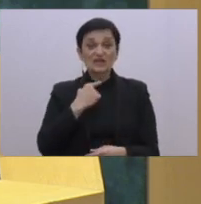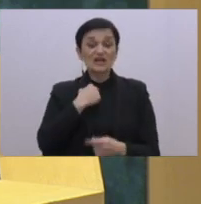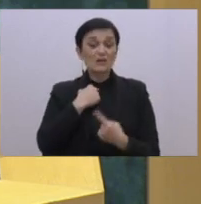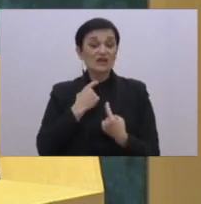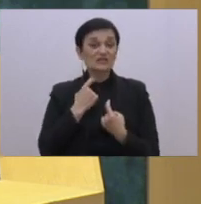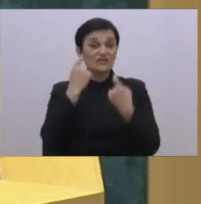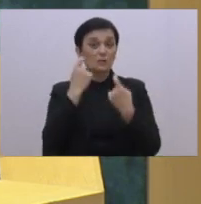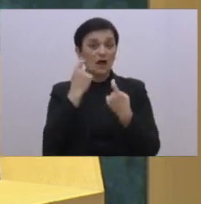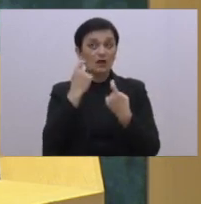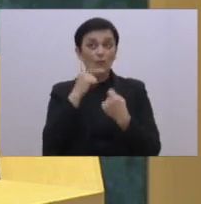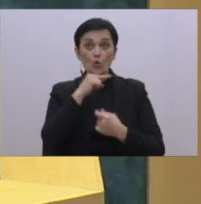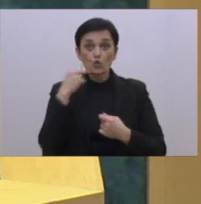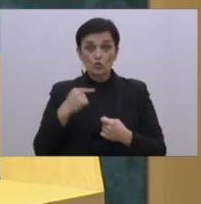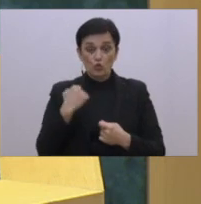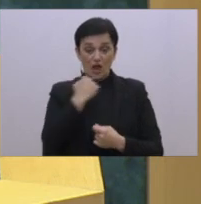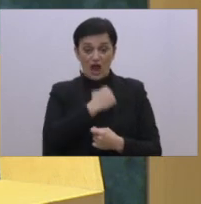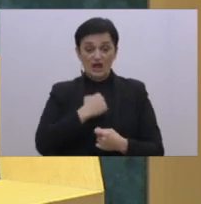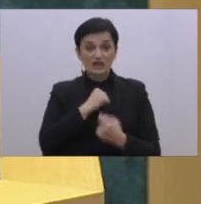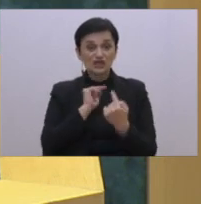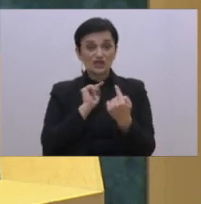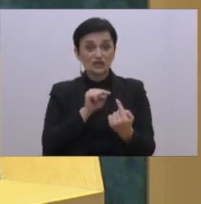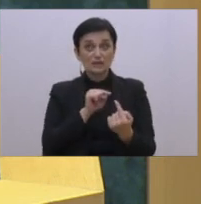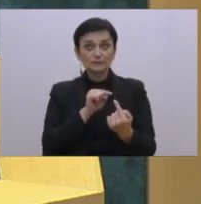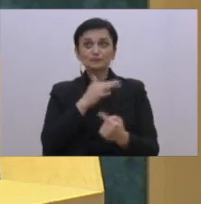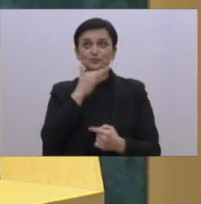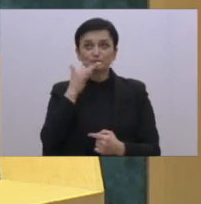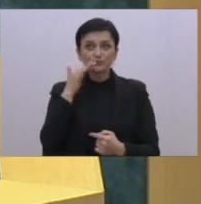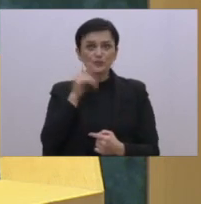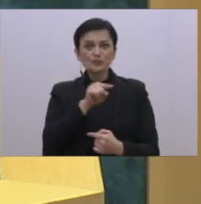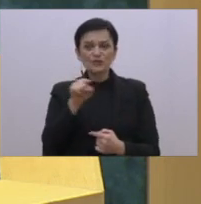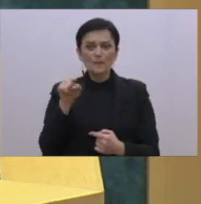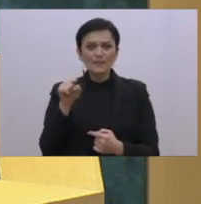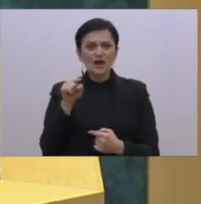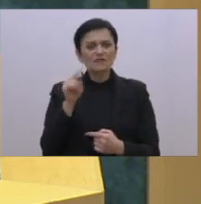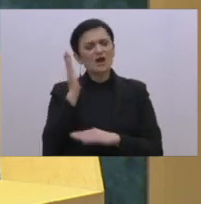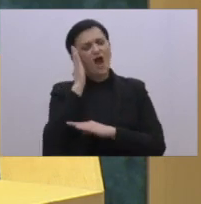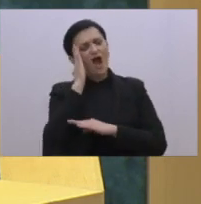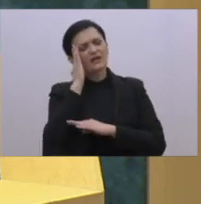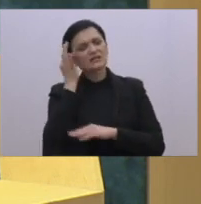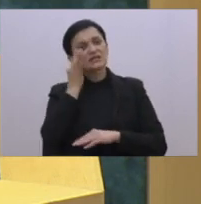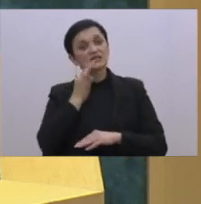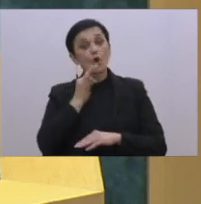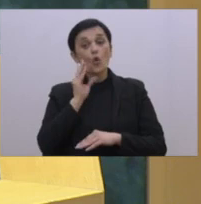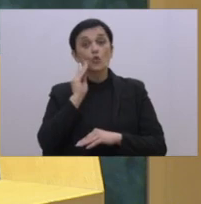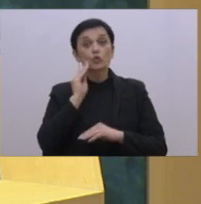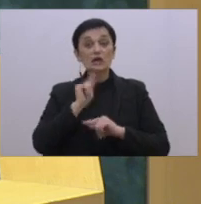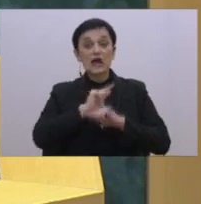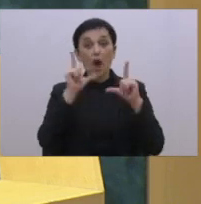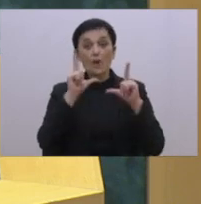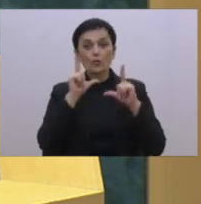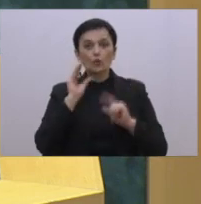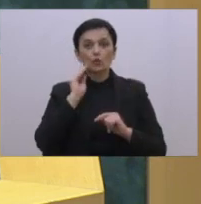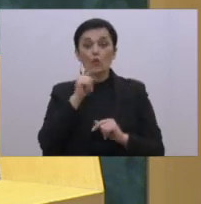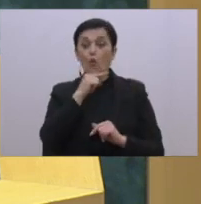ვიმაღლებდით რუსული აგრესიის წინააღმდეგ, ბევრს საღათას ძილით ეძინა და მხოლოდ მაშინ გამოფხიზდნენ,